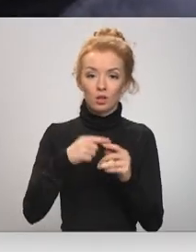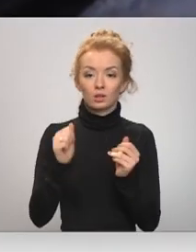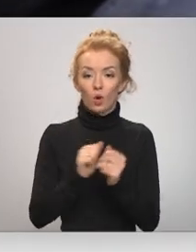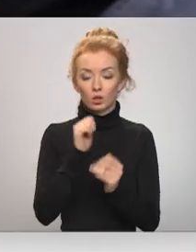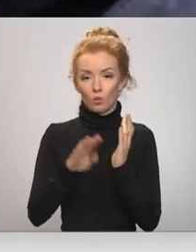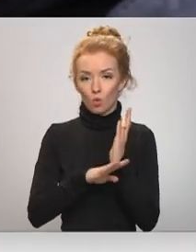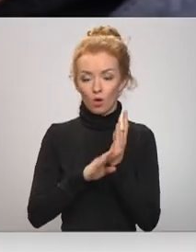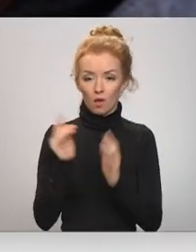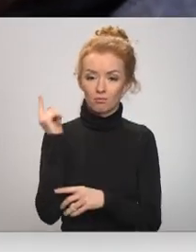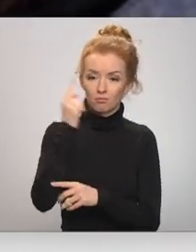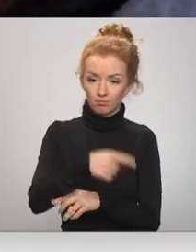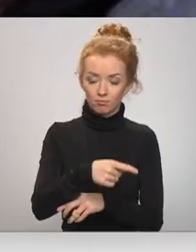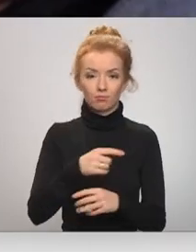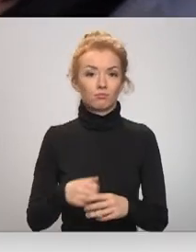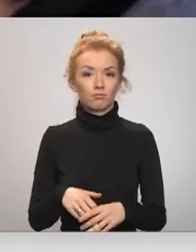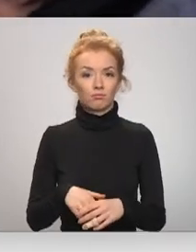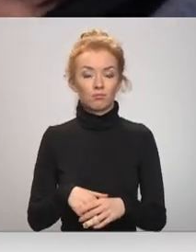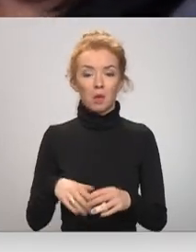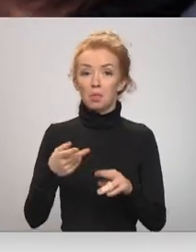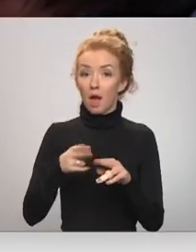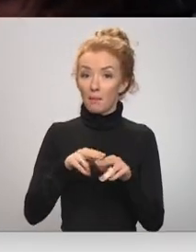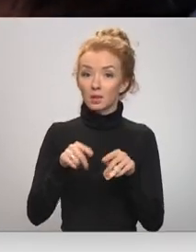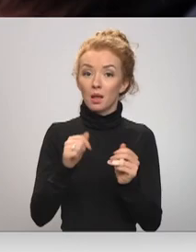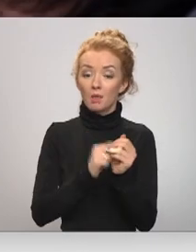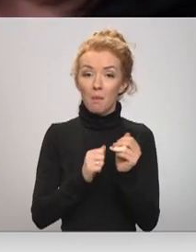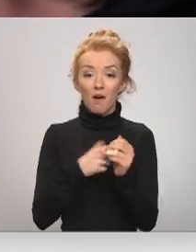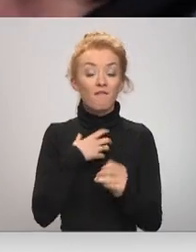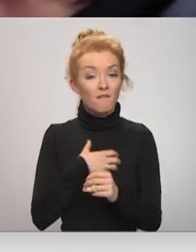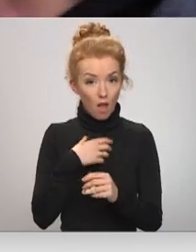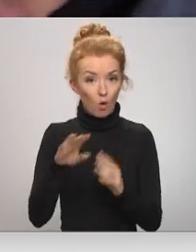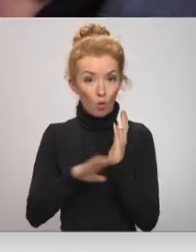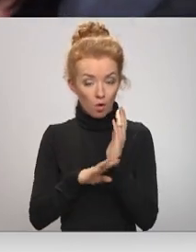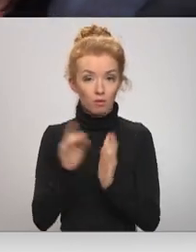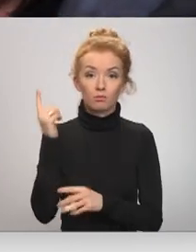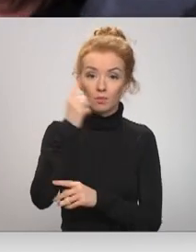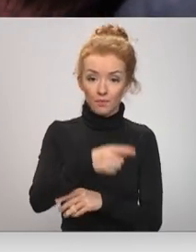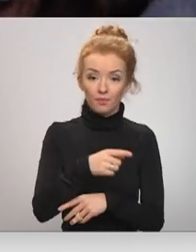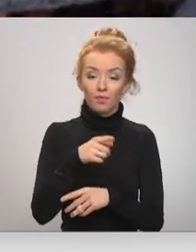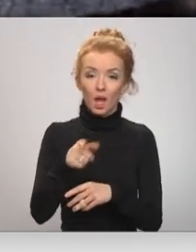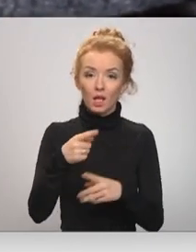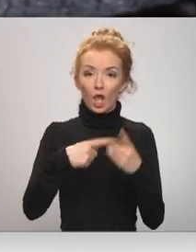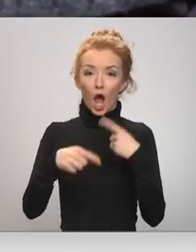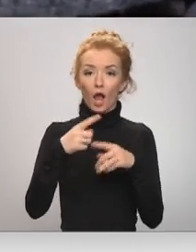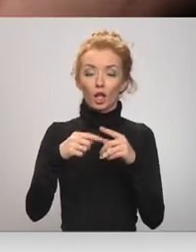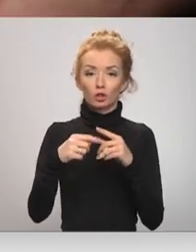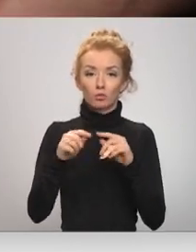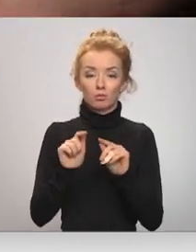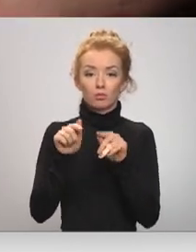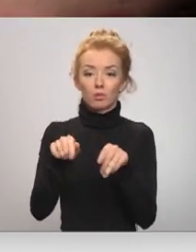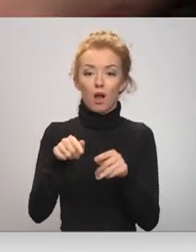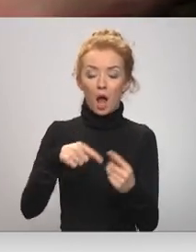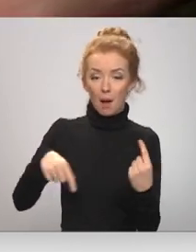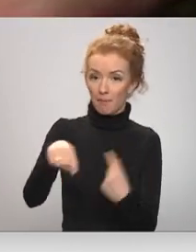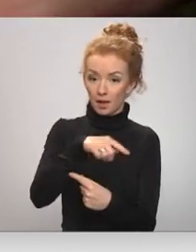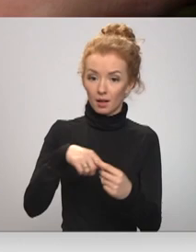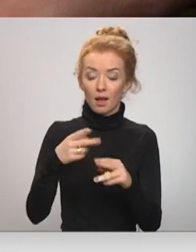tiem stumbeņiem. Un kāpēc dabai tas tā ir vajadzīgs? Tādēļ, ka tas koks ir jāatgriež atpakaļ tajā apritē,